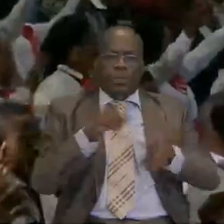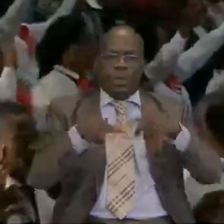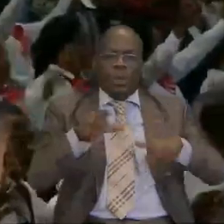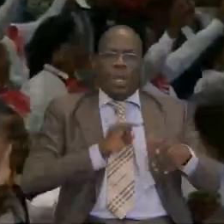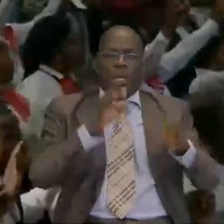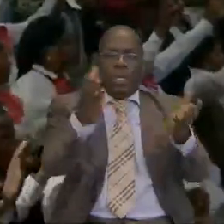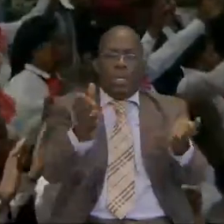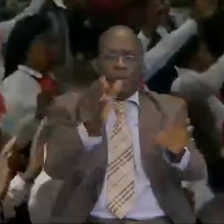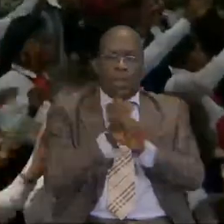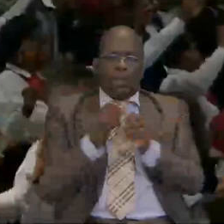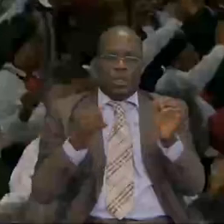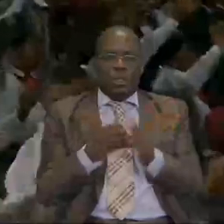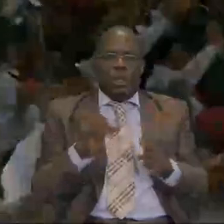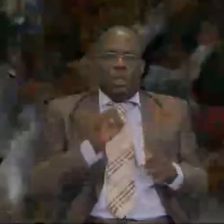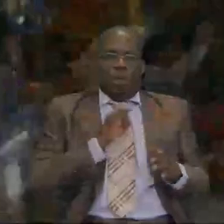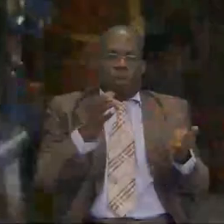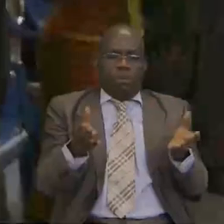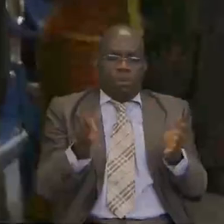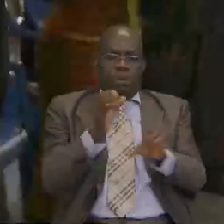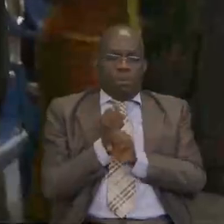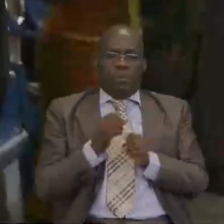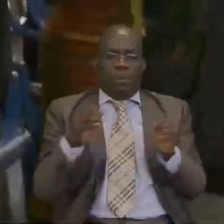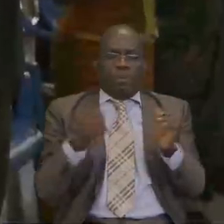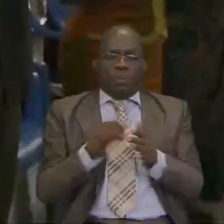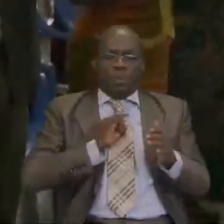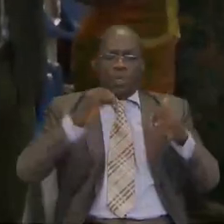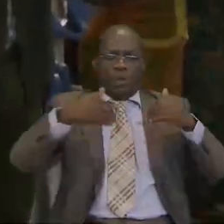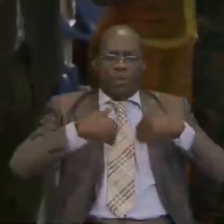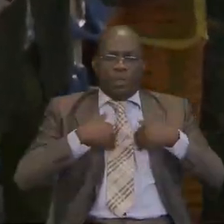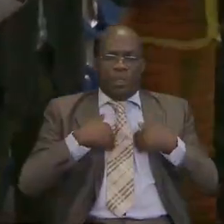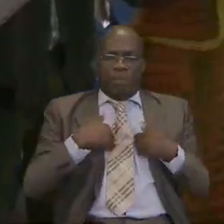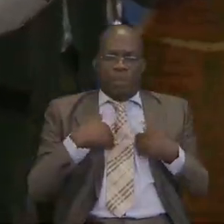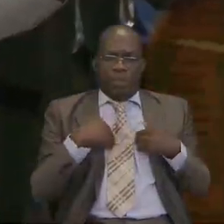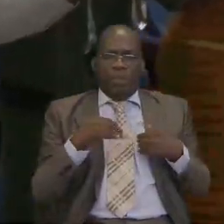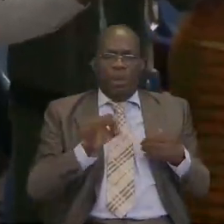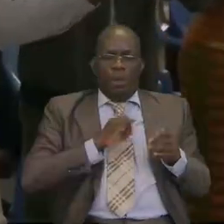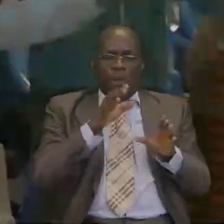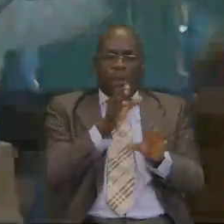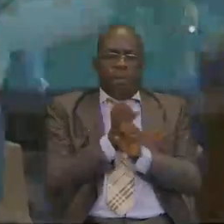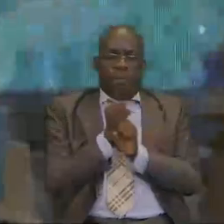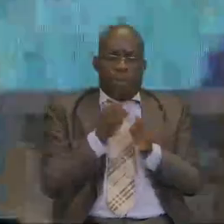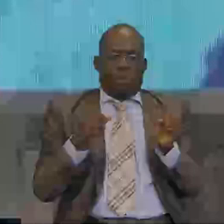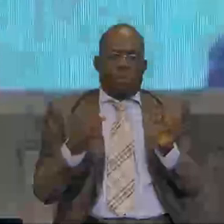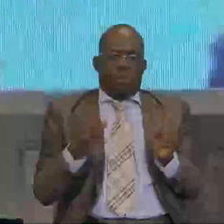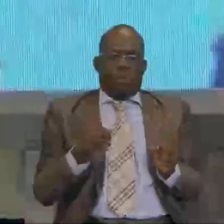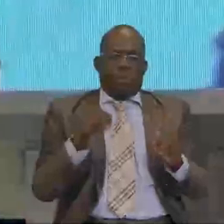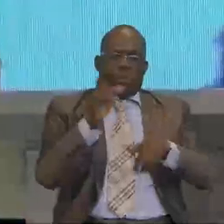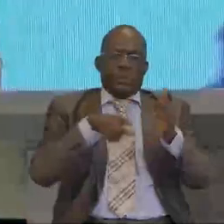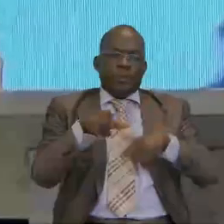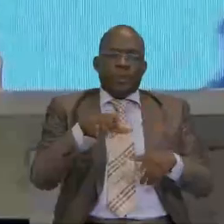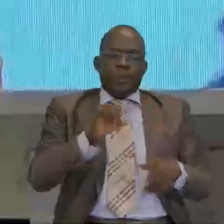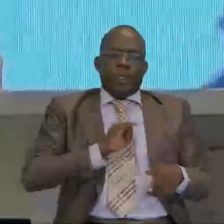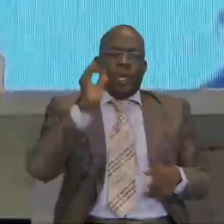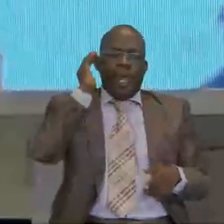reçu. Je l'ai reçu. Je possède. Je reçois.